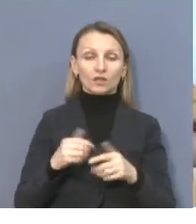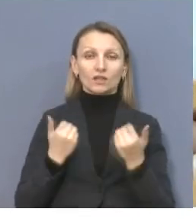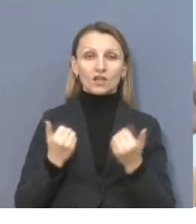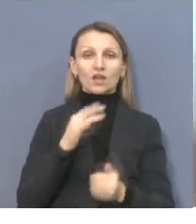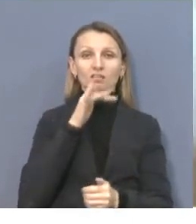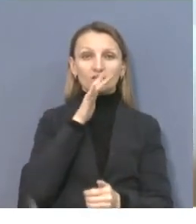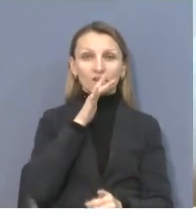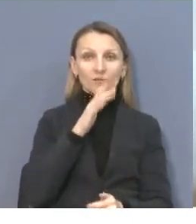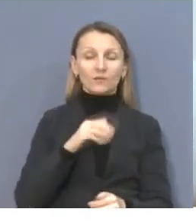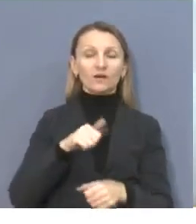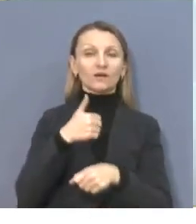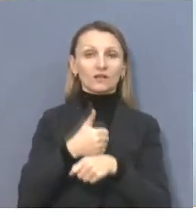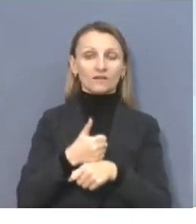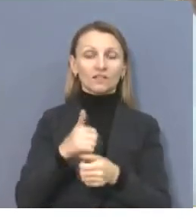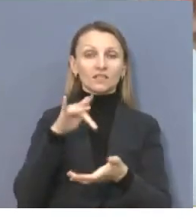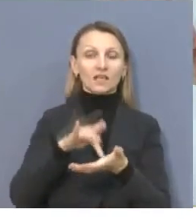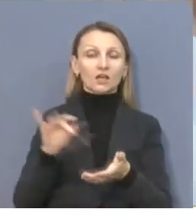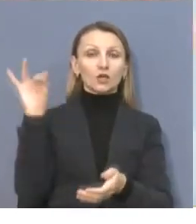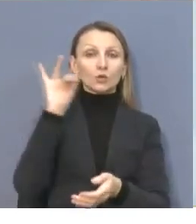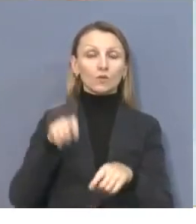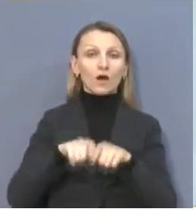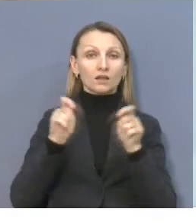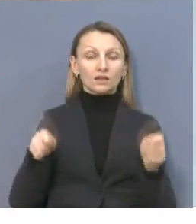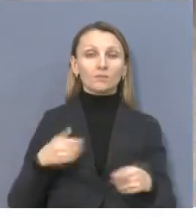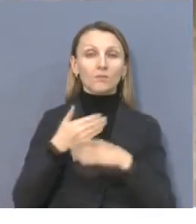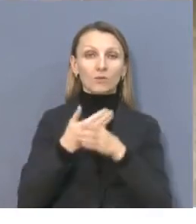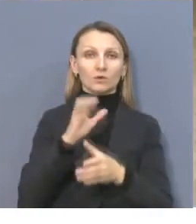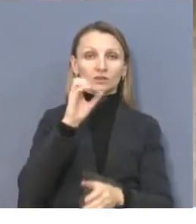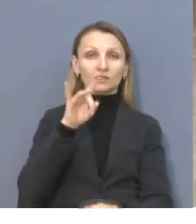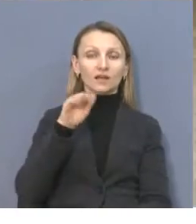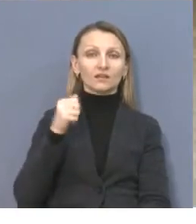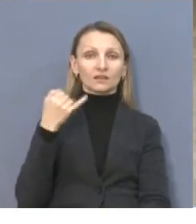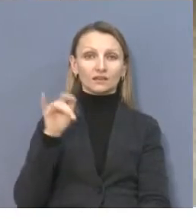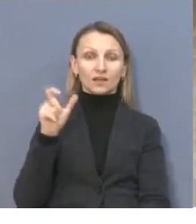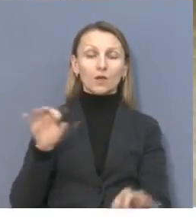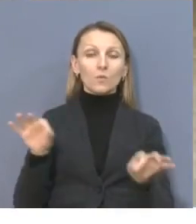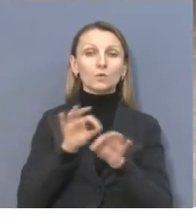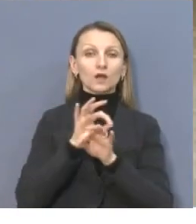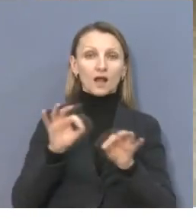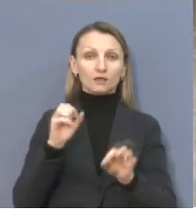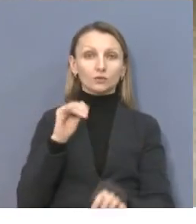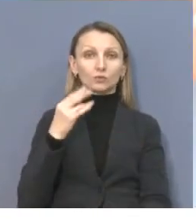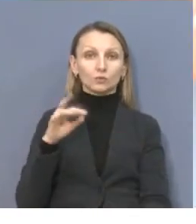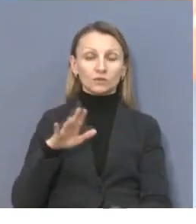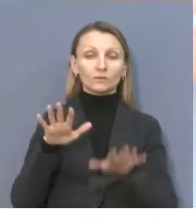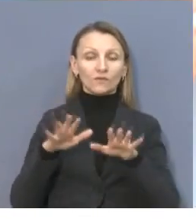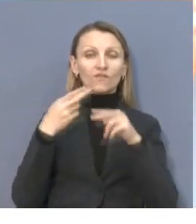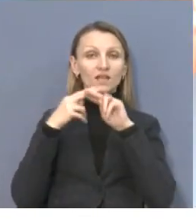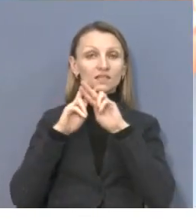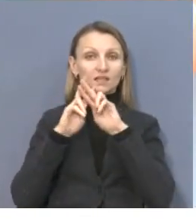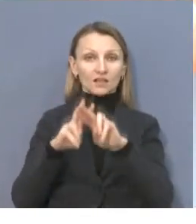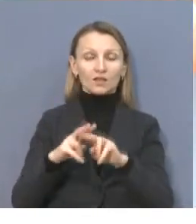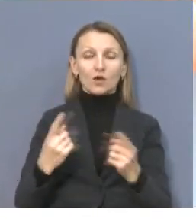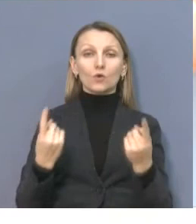возглавляет центр искусств кокшетау открыть его помог сорта даулетхан руководитель музыкальной студии с артой в 0 султане крупнейшего